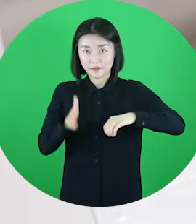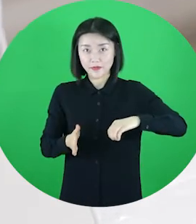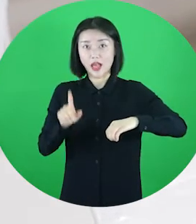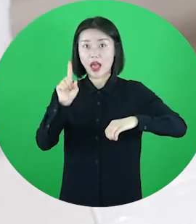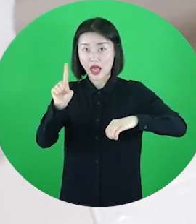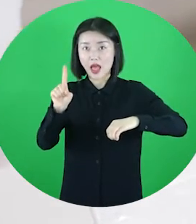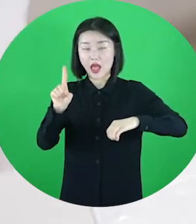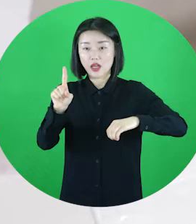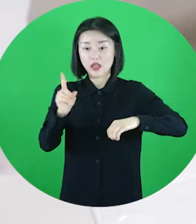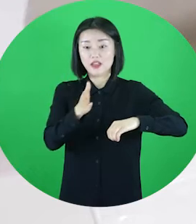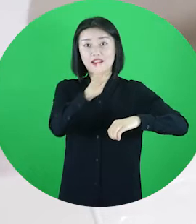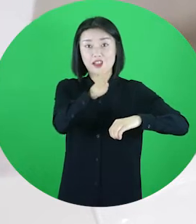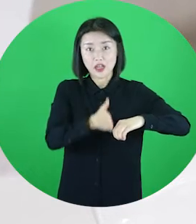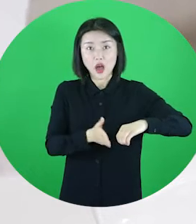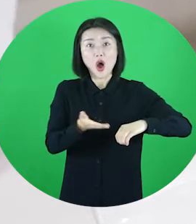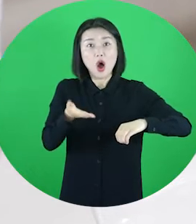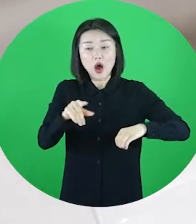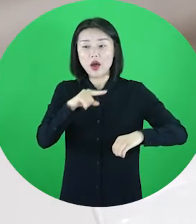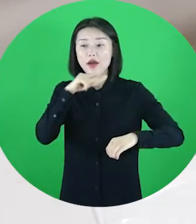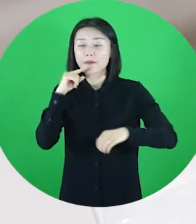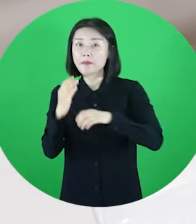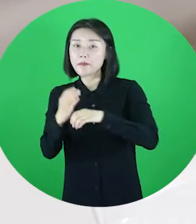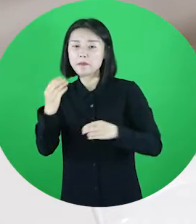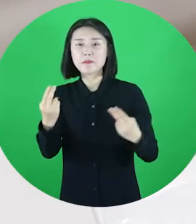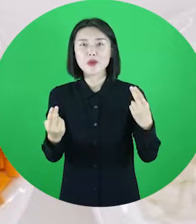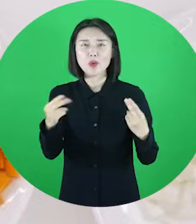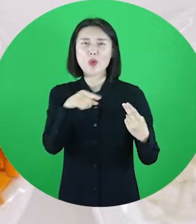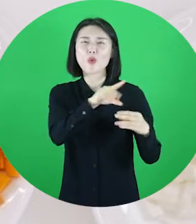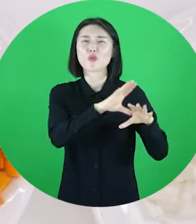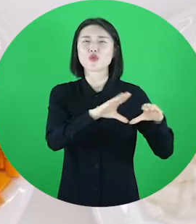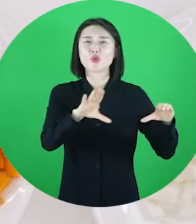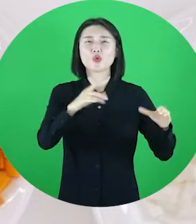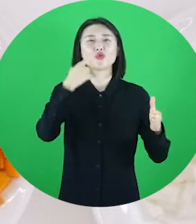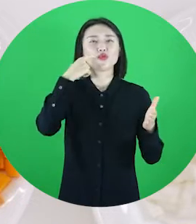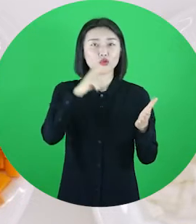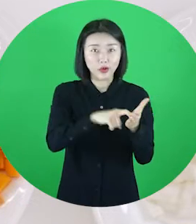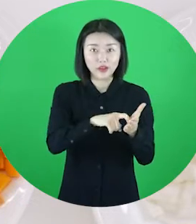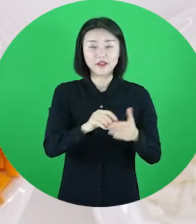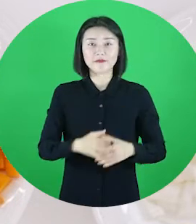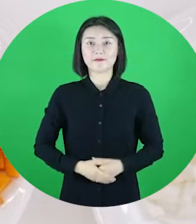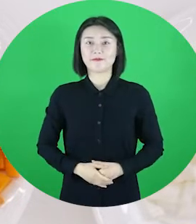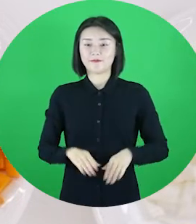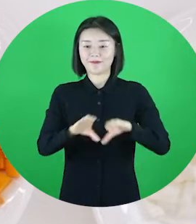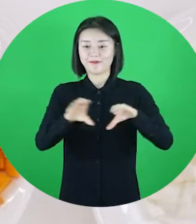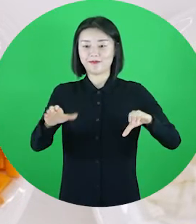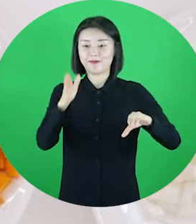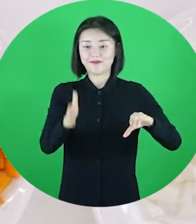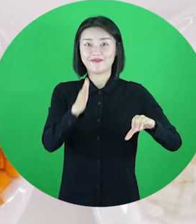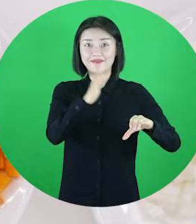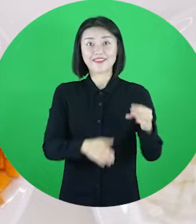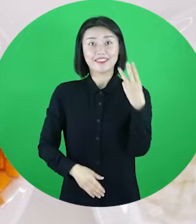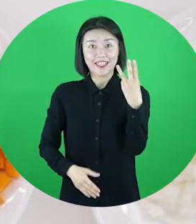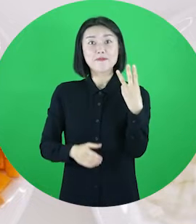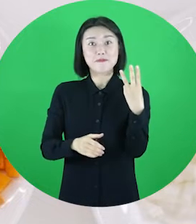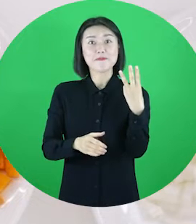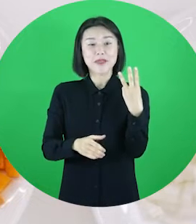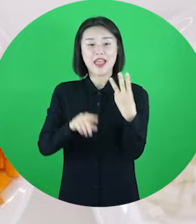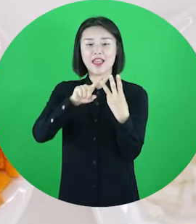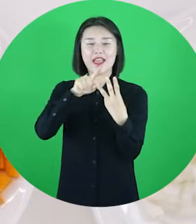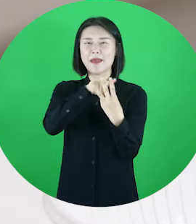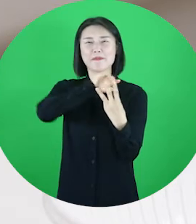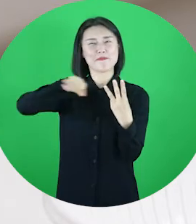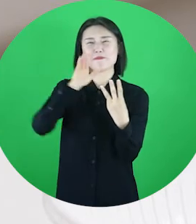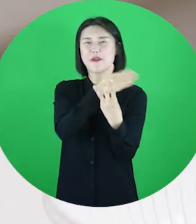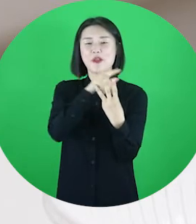아까 당근보다 훨씬 쉽게 잘라지죠? 네. 3조각으로 나눈 다음에 또 1조각만